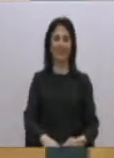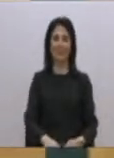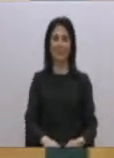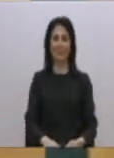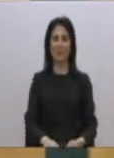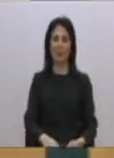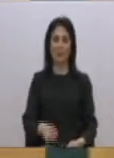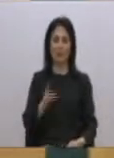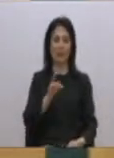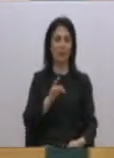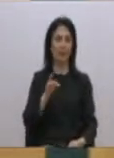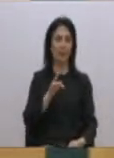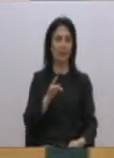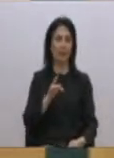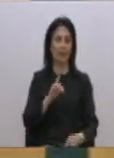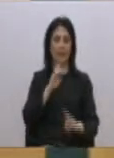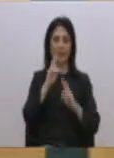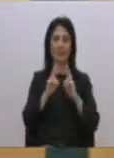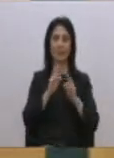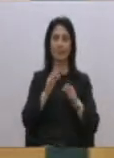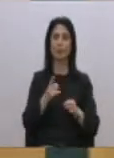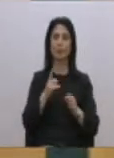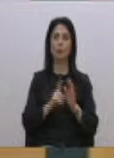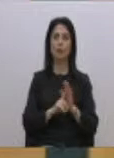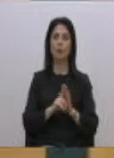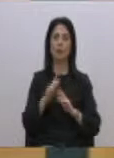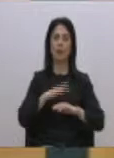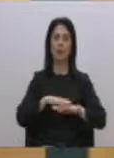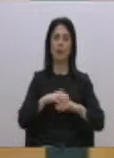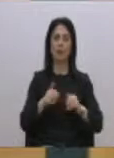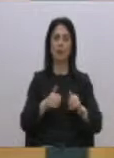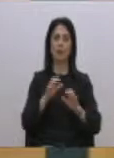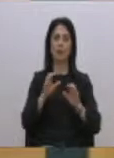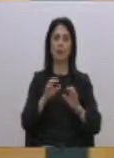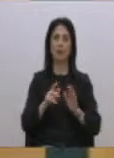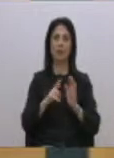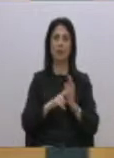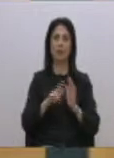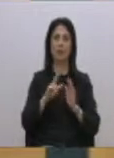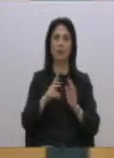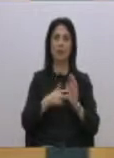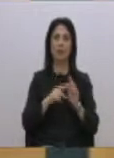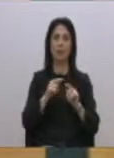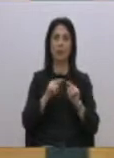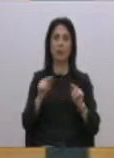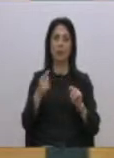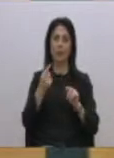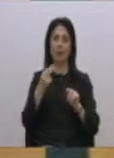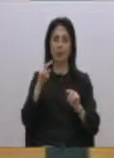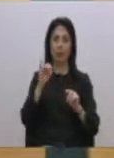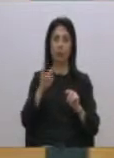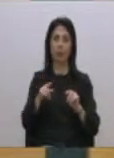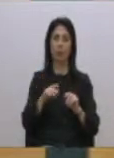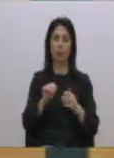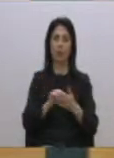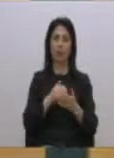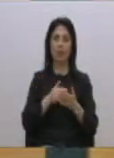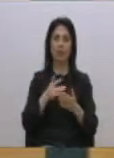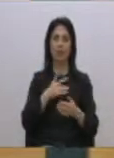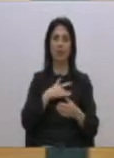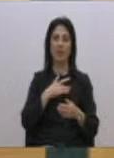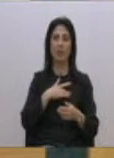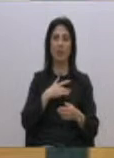Rom rayonuli an saapelatsio sasamartlos mosamartlemat devna amkanonis 75 meore uhlis pirveli punkti adgenits es da arsebs dasabutebuli